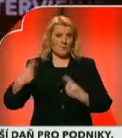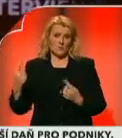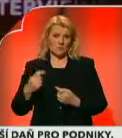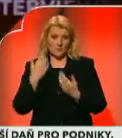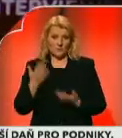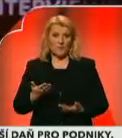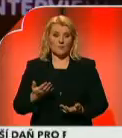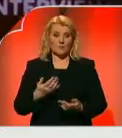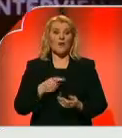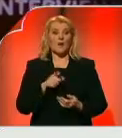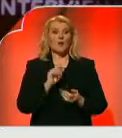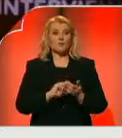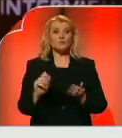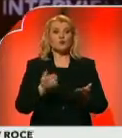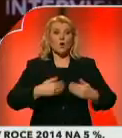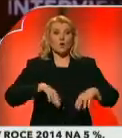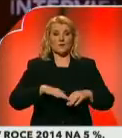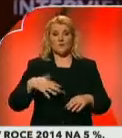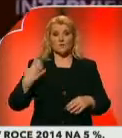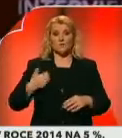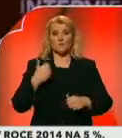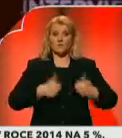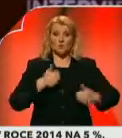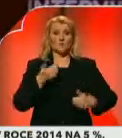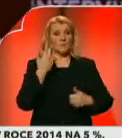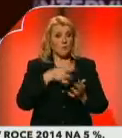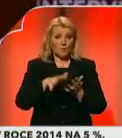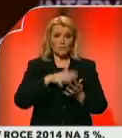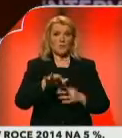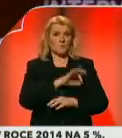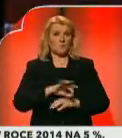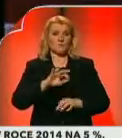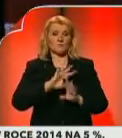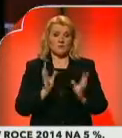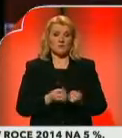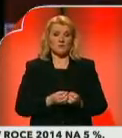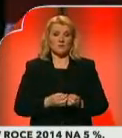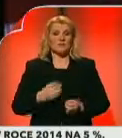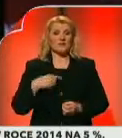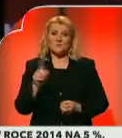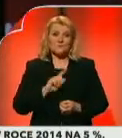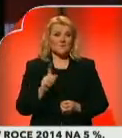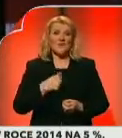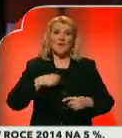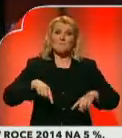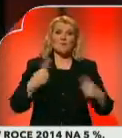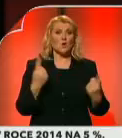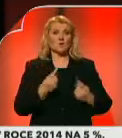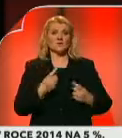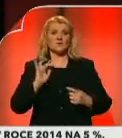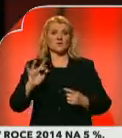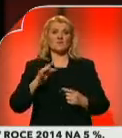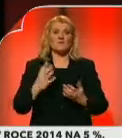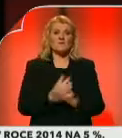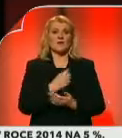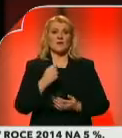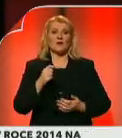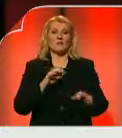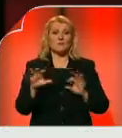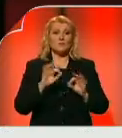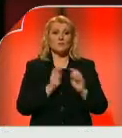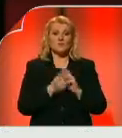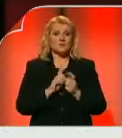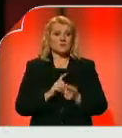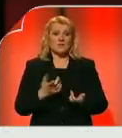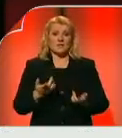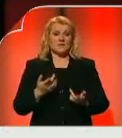pro ochranu hospodářské soutěže ten proces přezkoumával. To znamená, ne, to myslím vůbec si, že námětem těch otázek. Ale myslím si, ten projekt je úspěšný